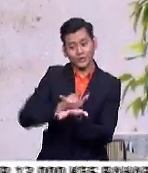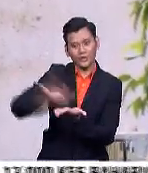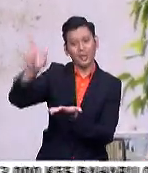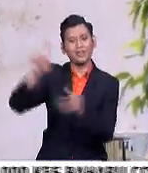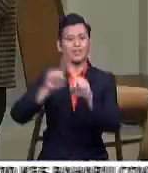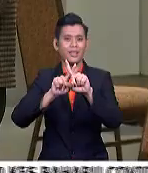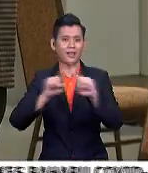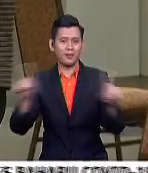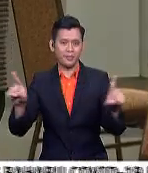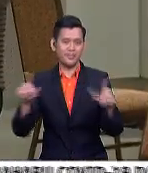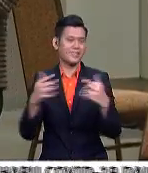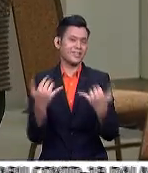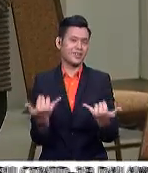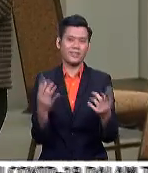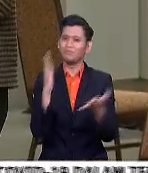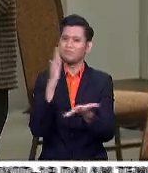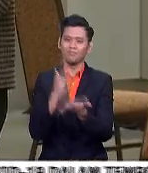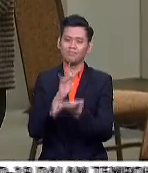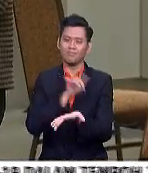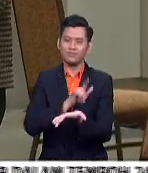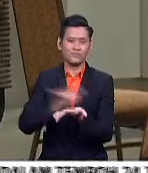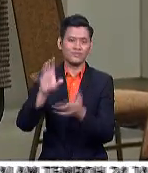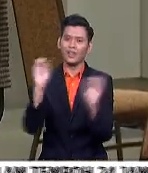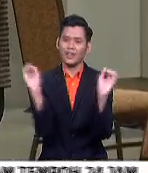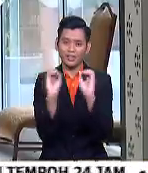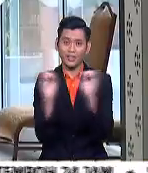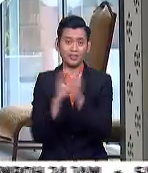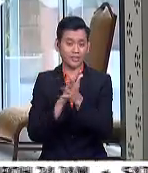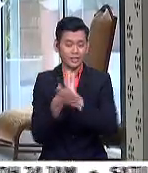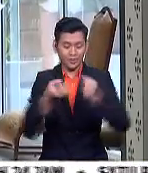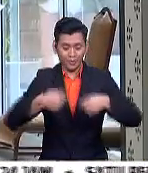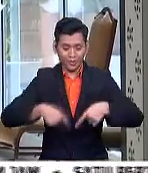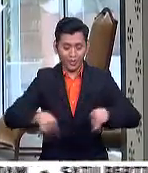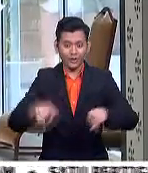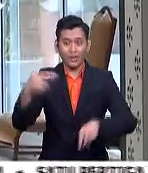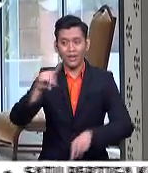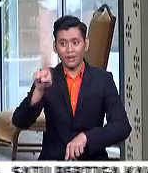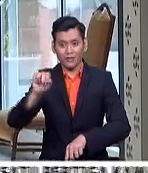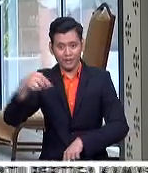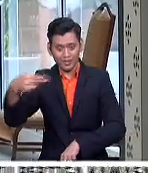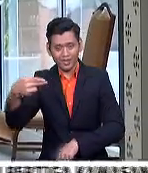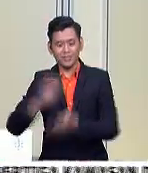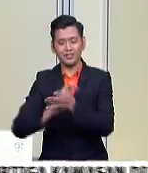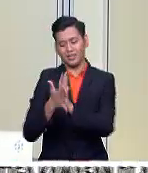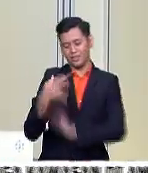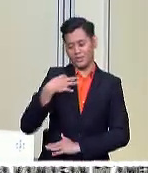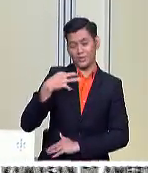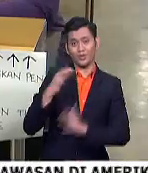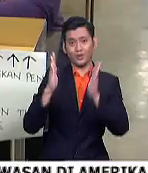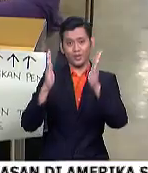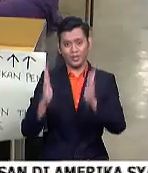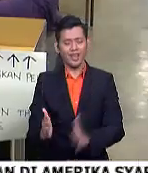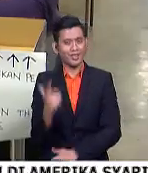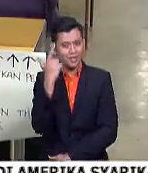menular, tiada lagi penerbangan ke Tanah Suci. Kesempatan ini membuka peluang buatnya menjadi sukarelawan MyVac walaupun